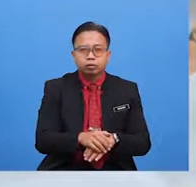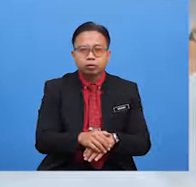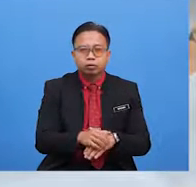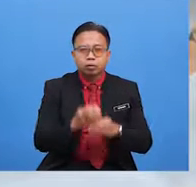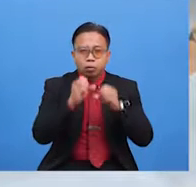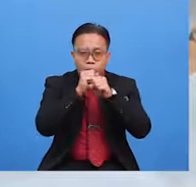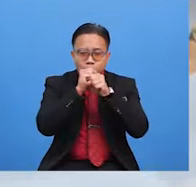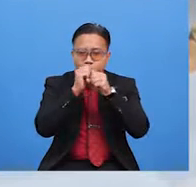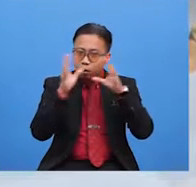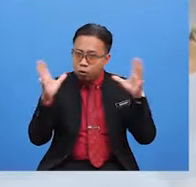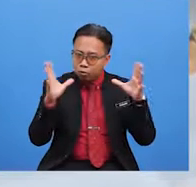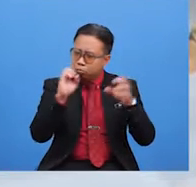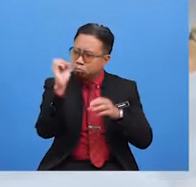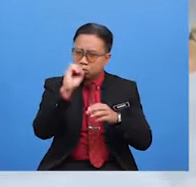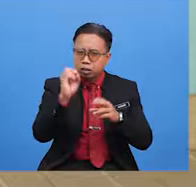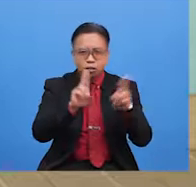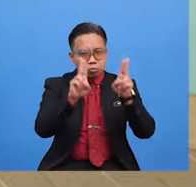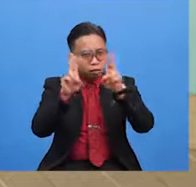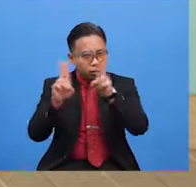mempunyai udara dalamnya.